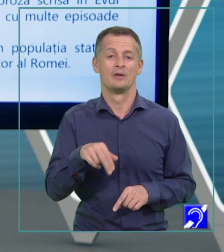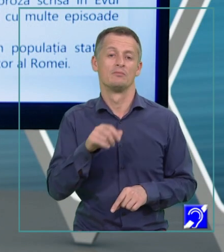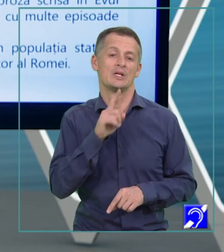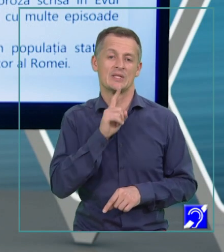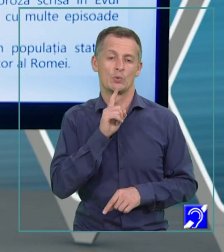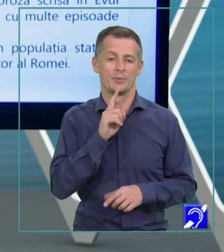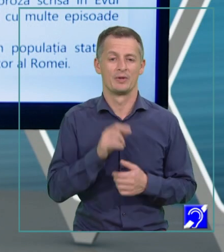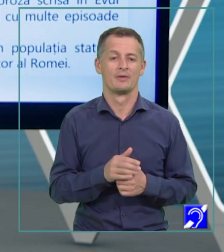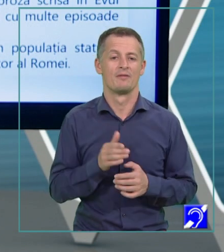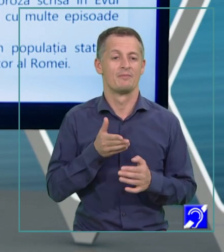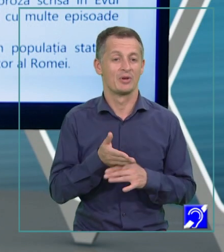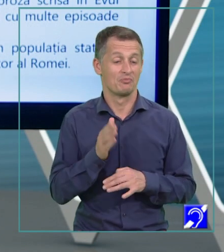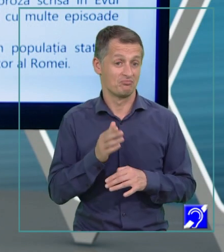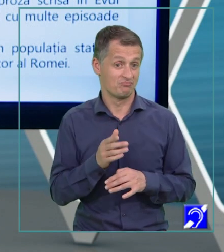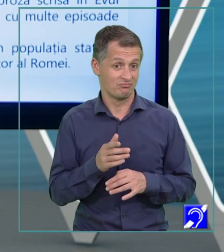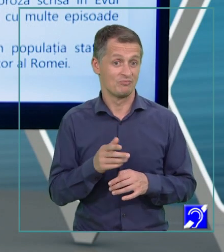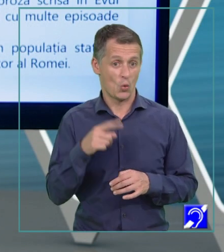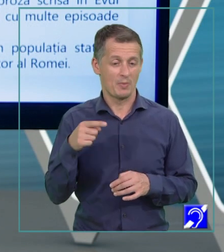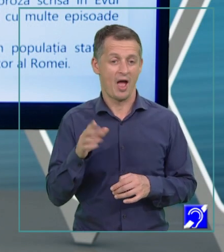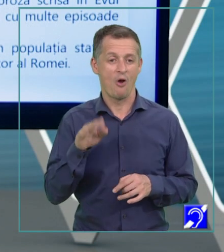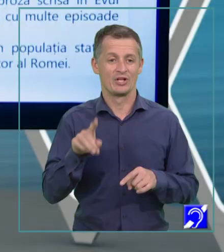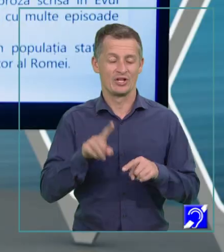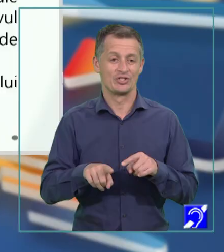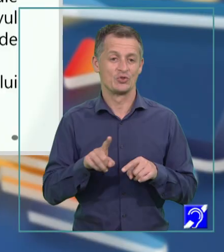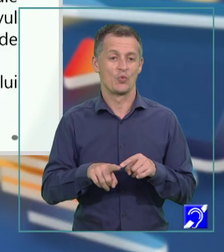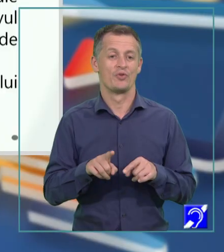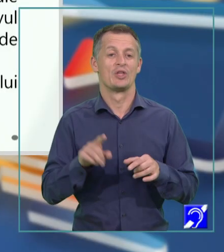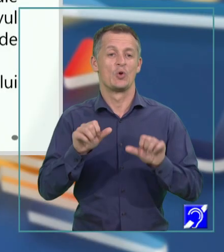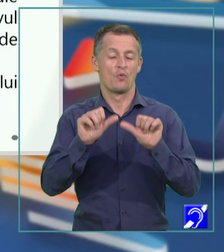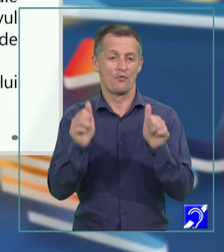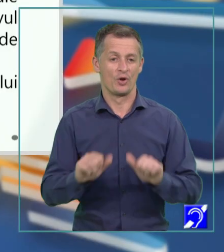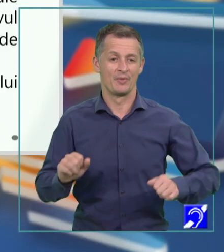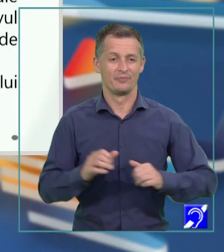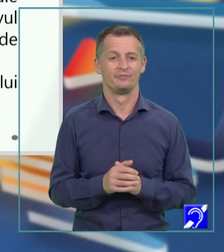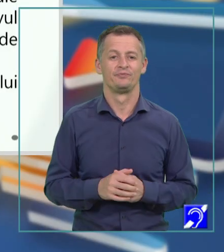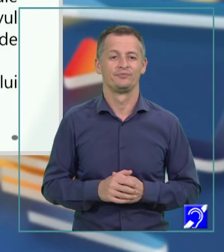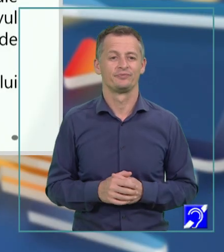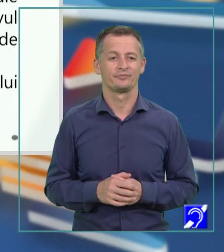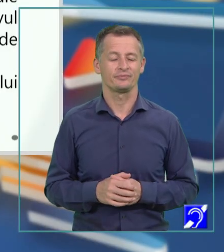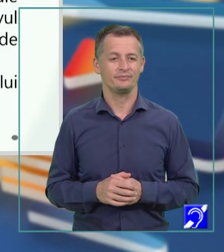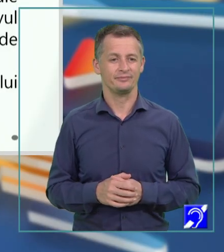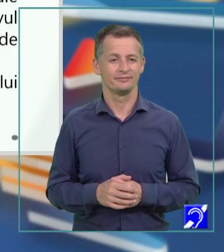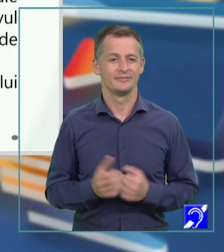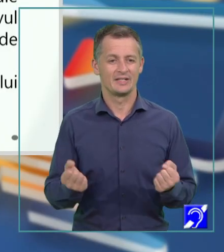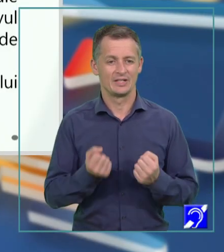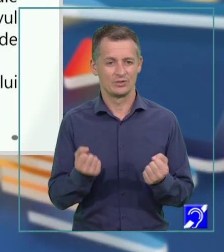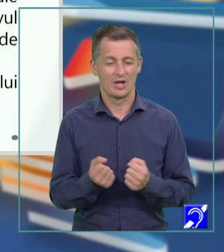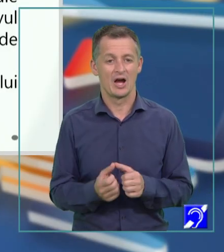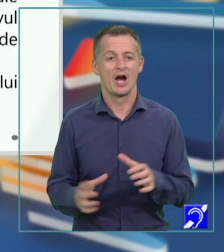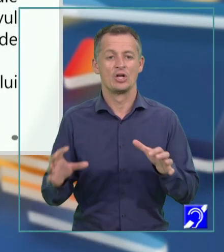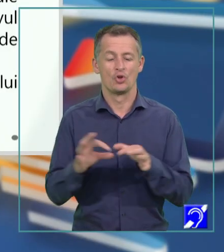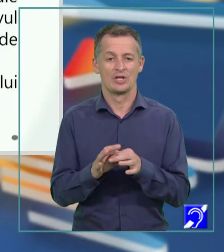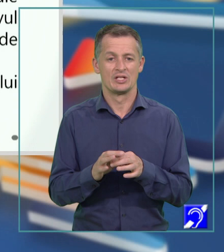sunt cuvinte care au același nume, adică aceeași formă. Iată un exercițiu. Asociază sensurile